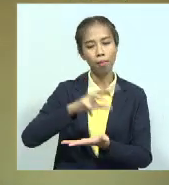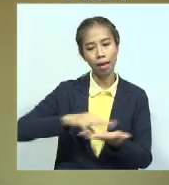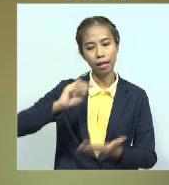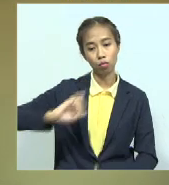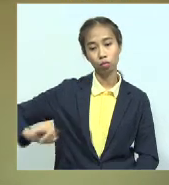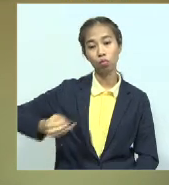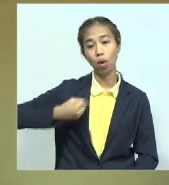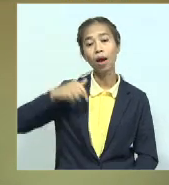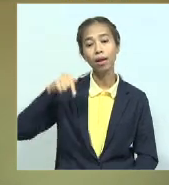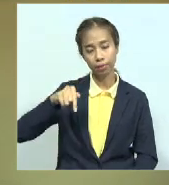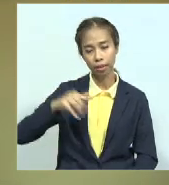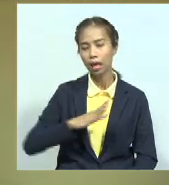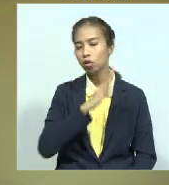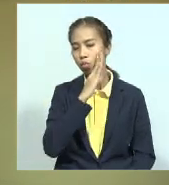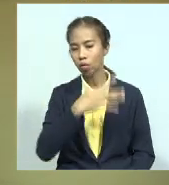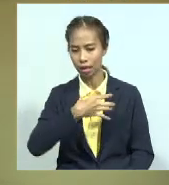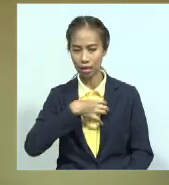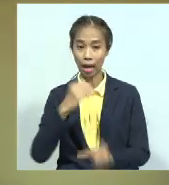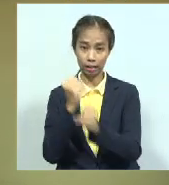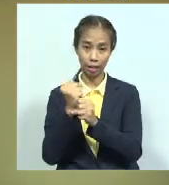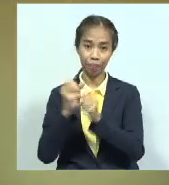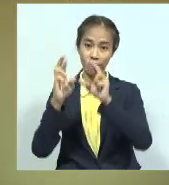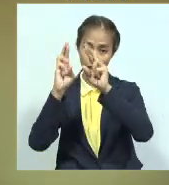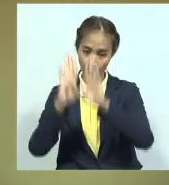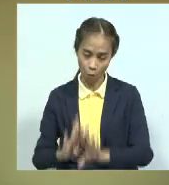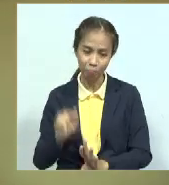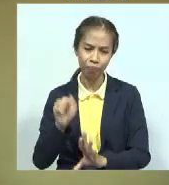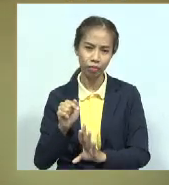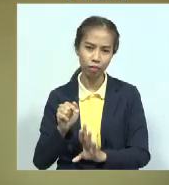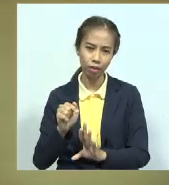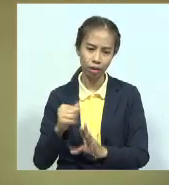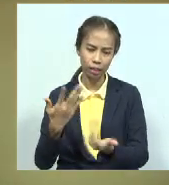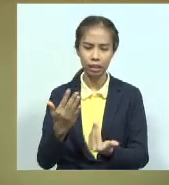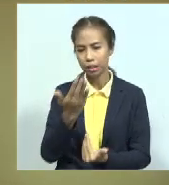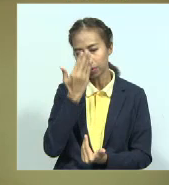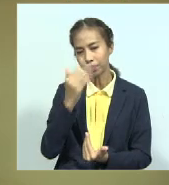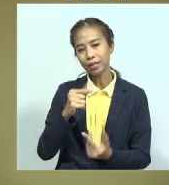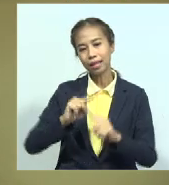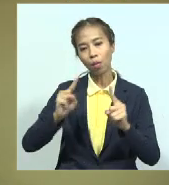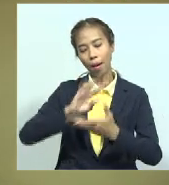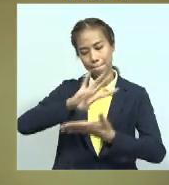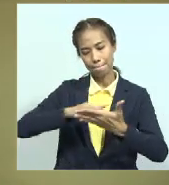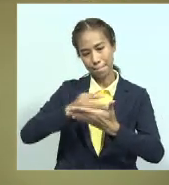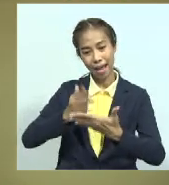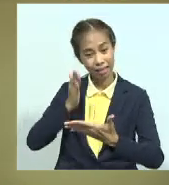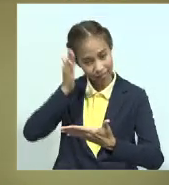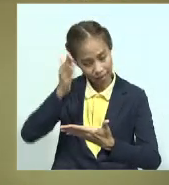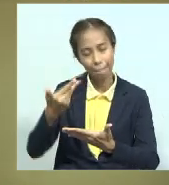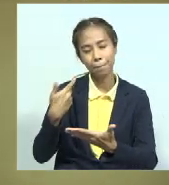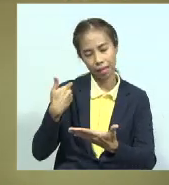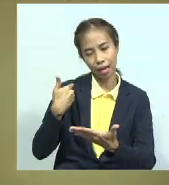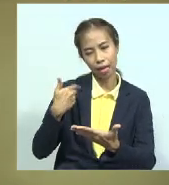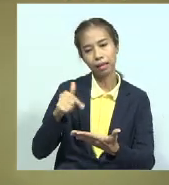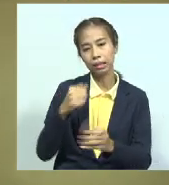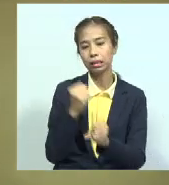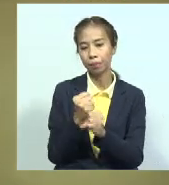จงให้เราฟังว่าถ้าเราจะทำระบบที่เรียกว่า social listening ระยะสั้นระยะยาวเนี่ยเรามีแผนอยู่แล้วว่าจะทำไงจะใช้ AI นะ